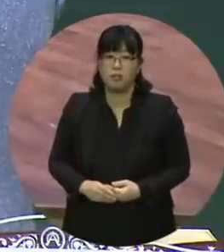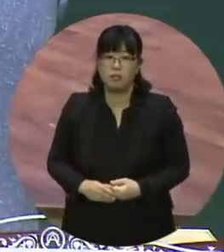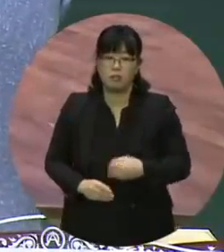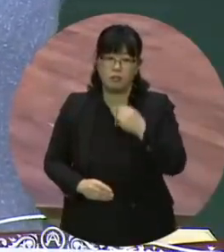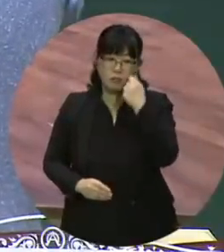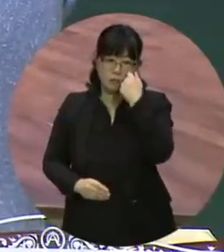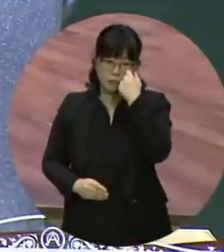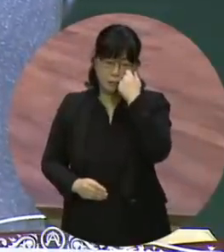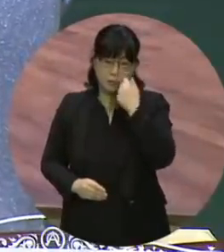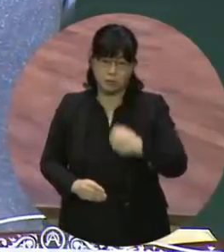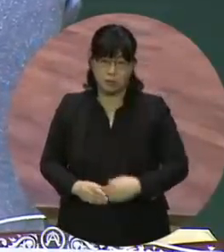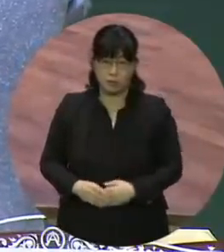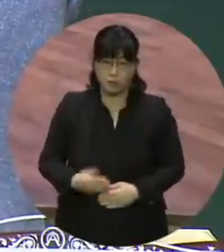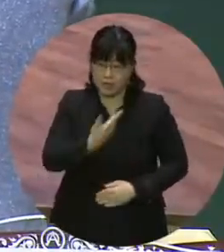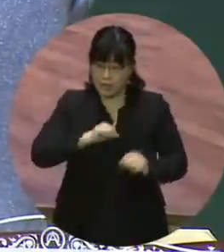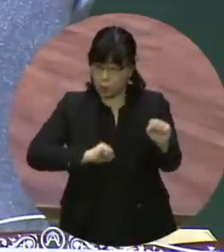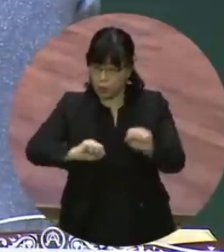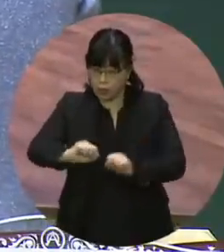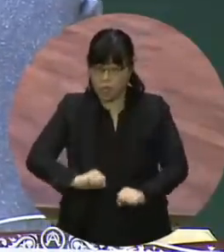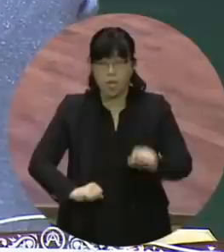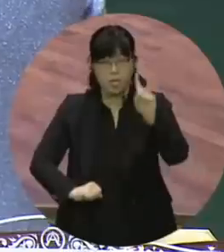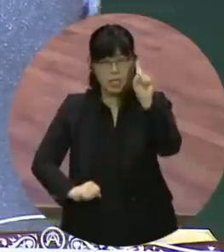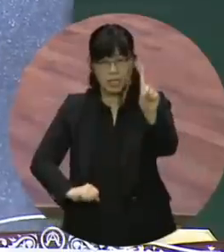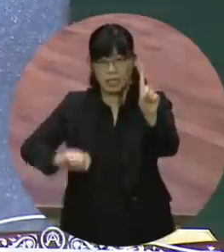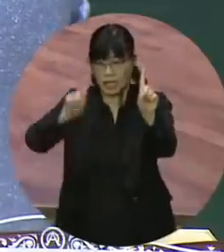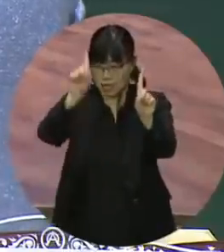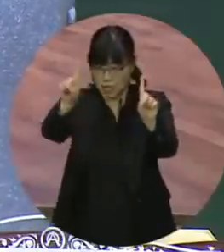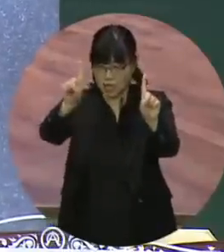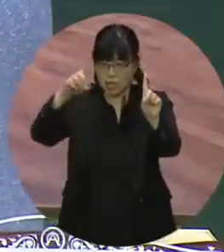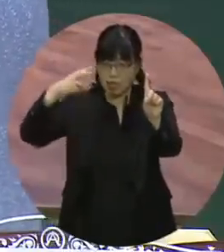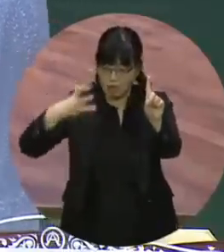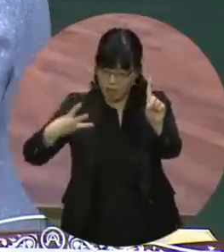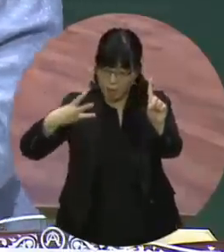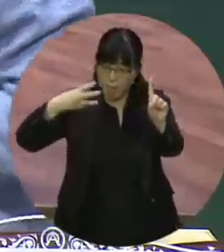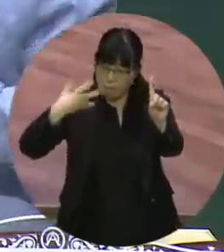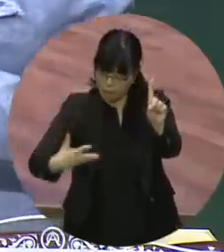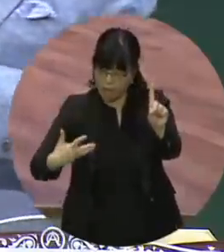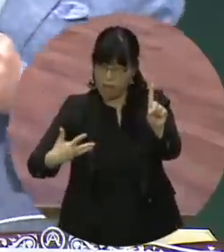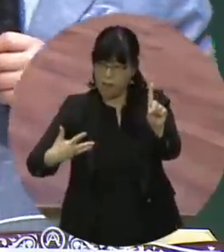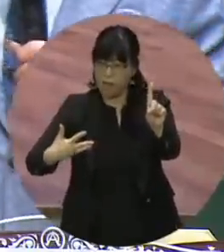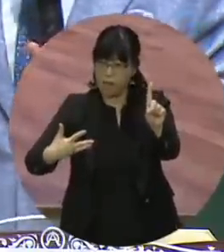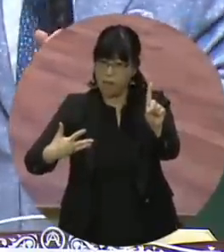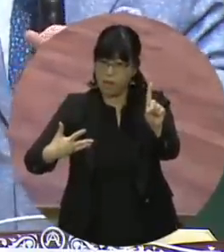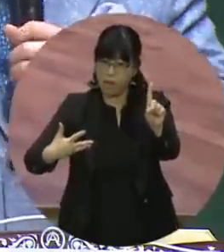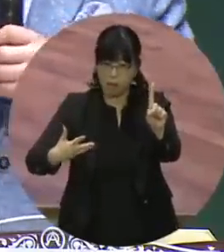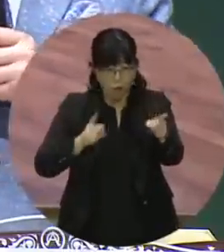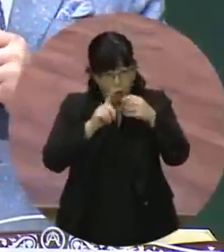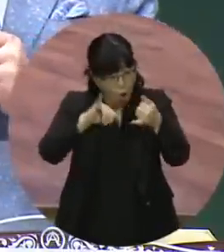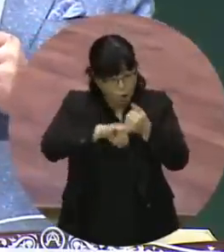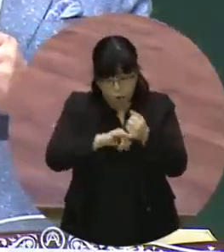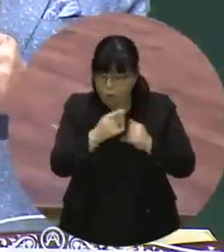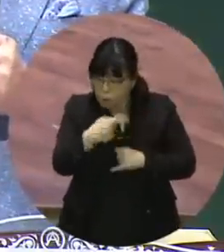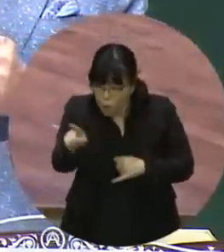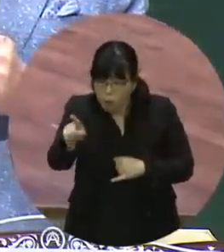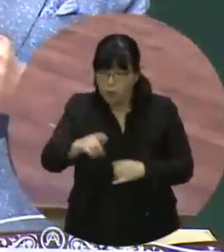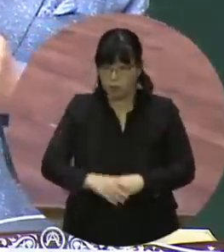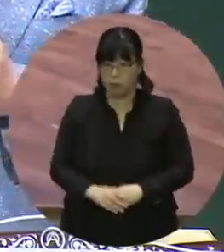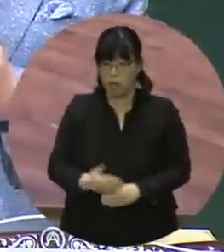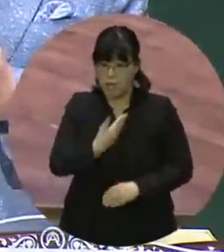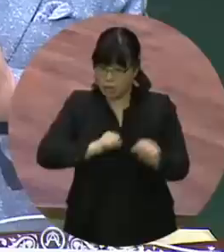1장 1절, 1장 3절, 1장 8절. 이게 다예요. 자, 언약이 뭡니까? 언약이 뭐예요?